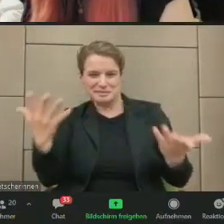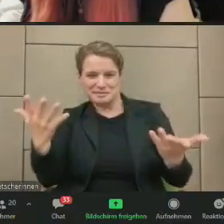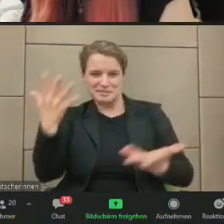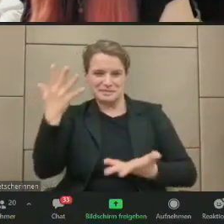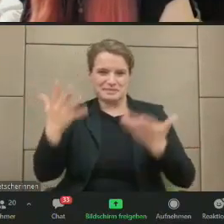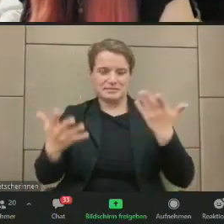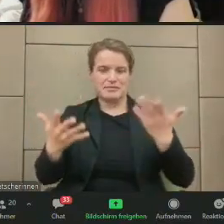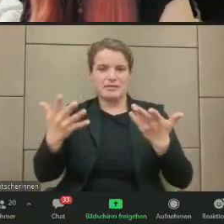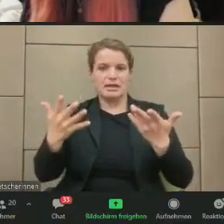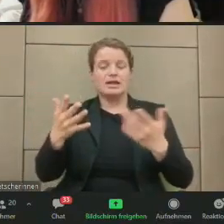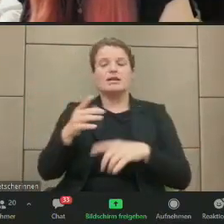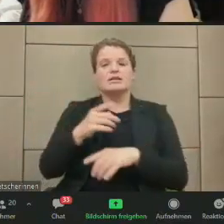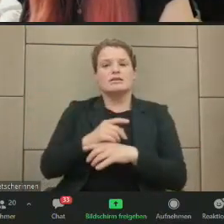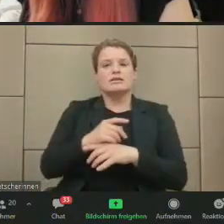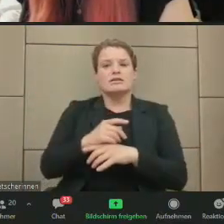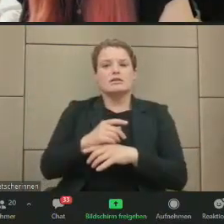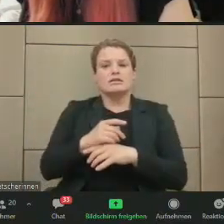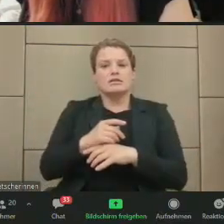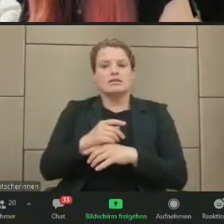Also